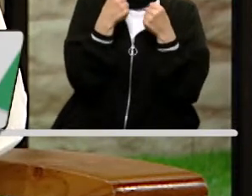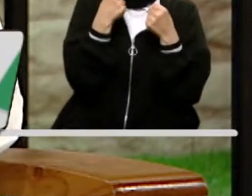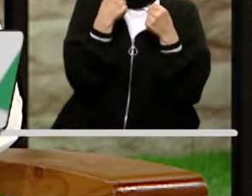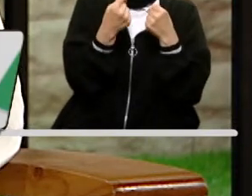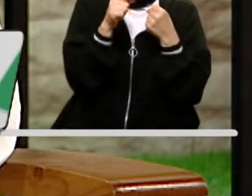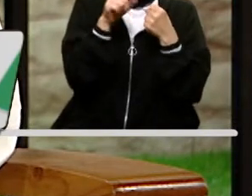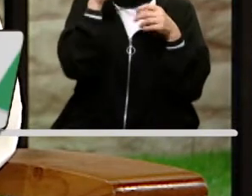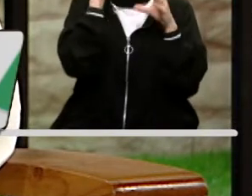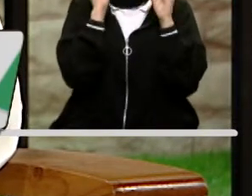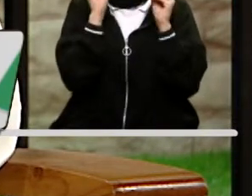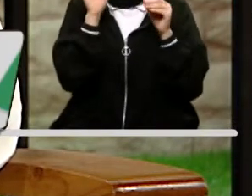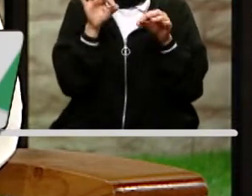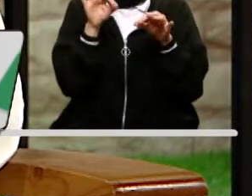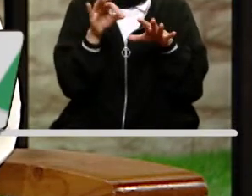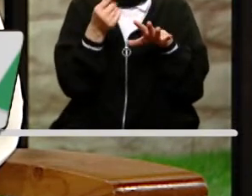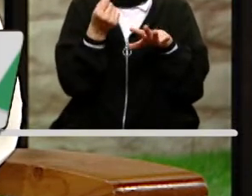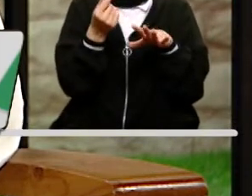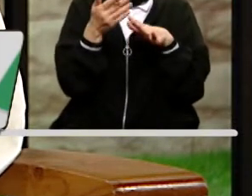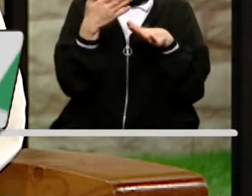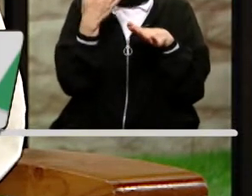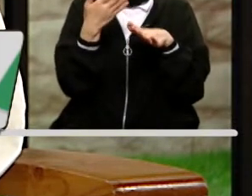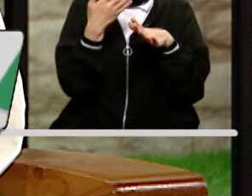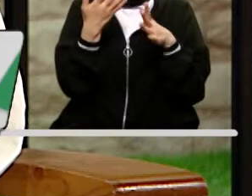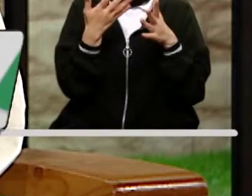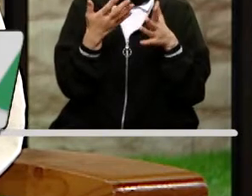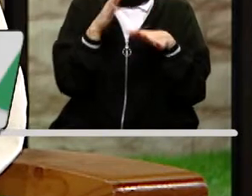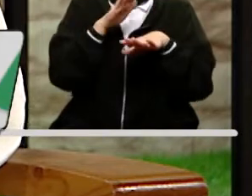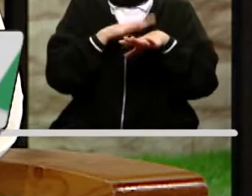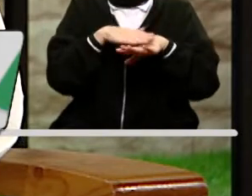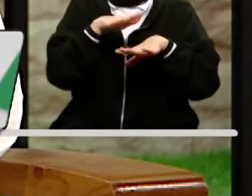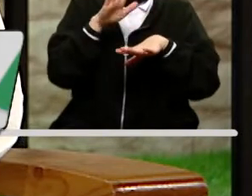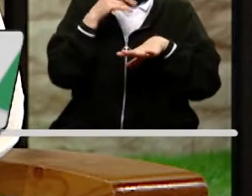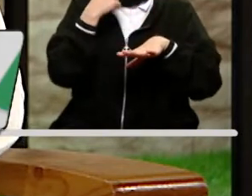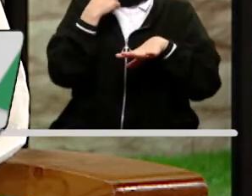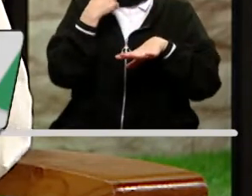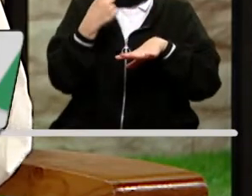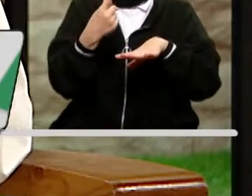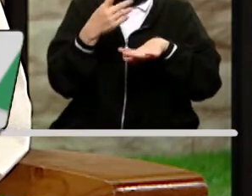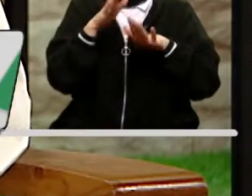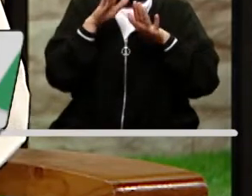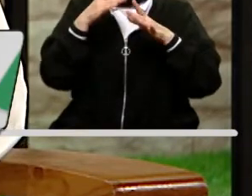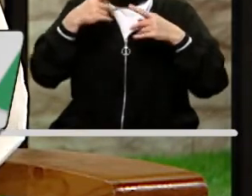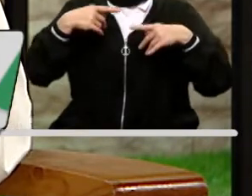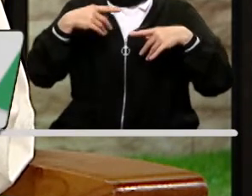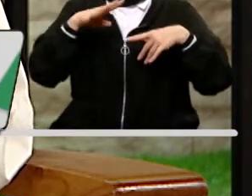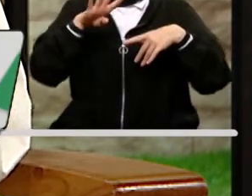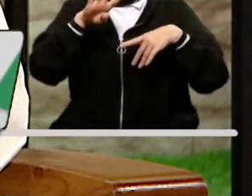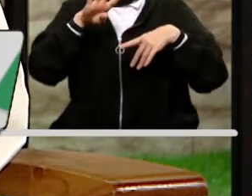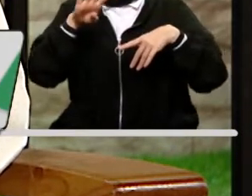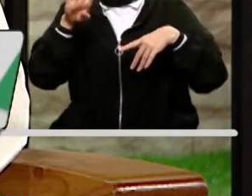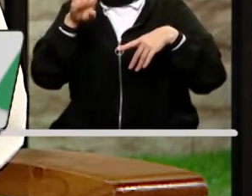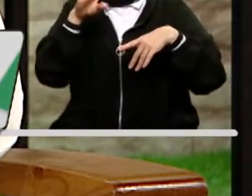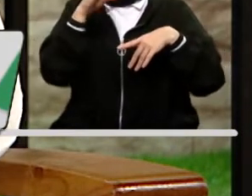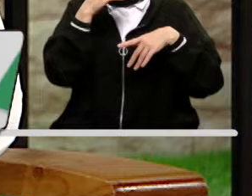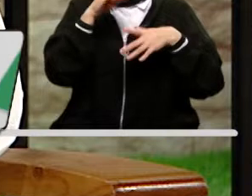Sanki daha bir cam kavanozda yetişiyor. Daha yapmaları etmeleri var. Bizim nesil dediğim 45'li belki 50'li